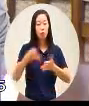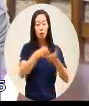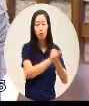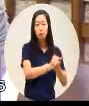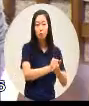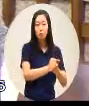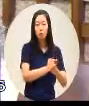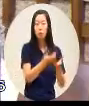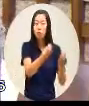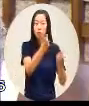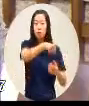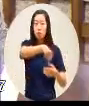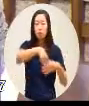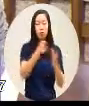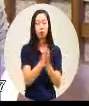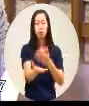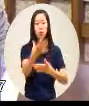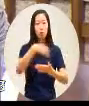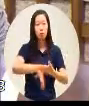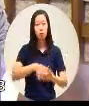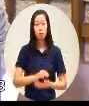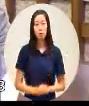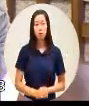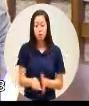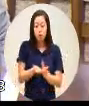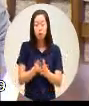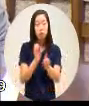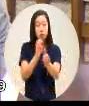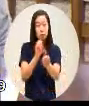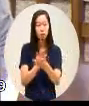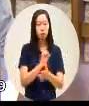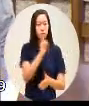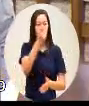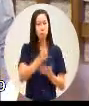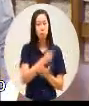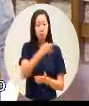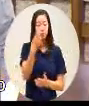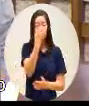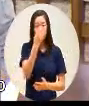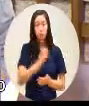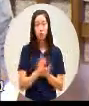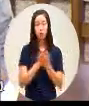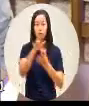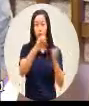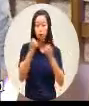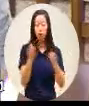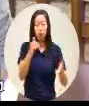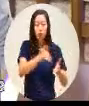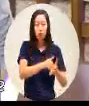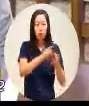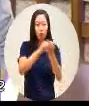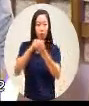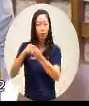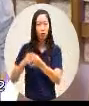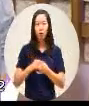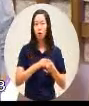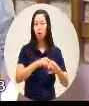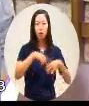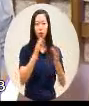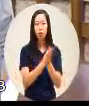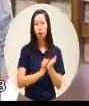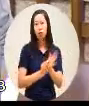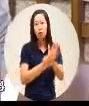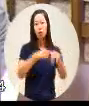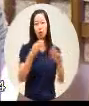不肯定的，那你都把它放进来。我们上次讲你只有一项叫英检，结果后来讨论结果哦，好几项都出来了，也都是英语